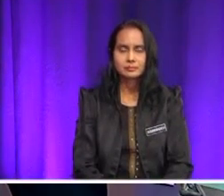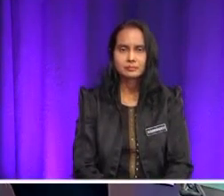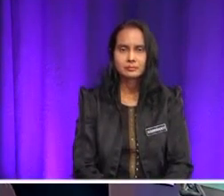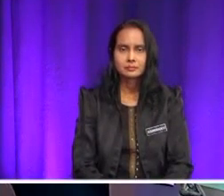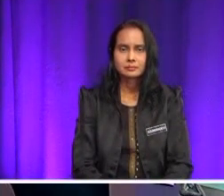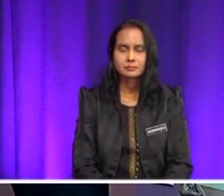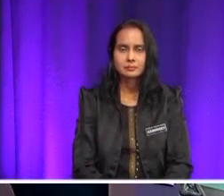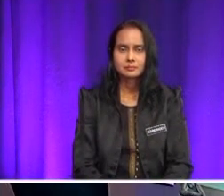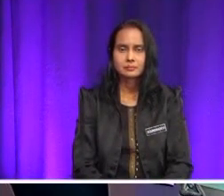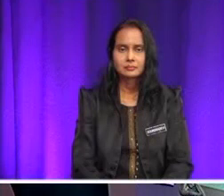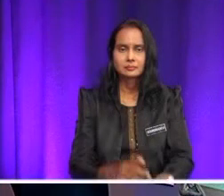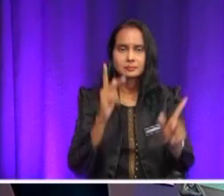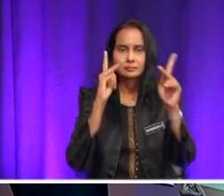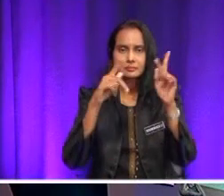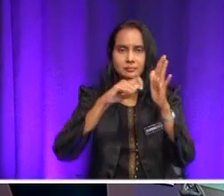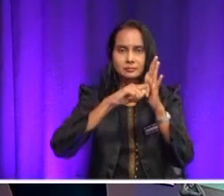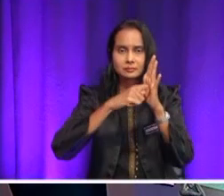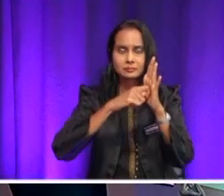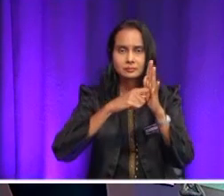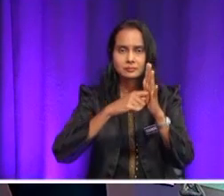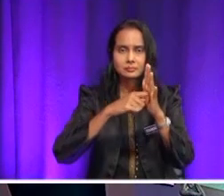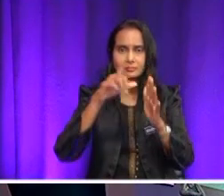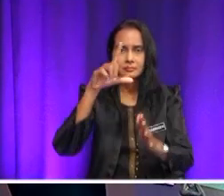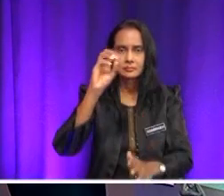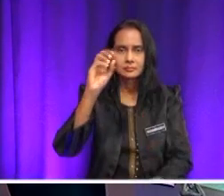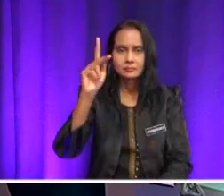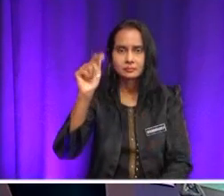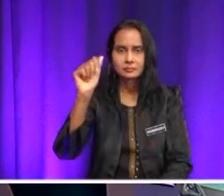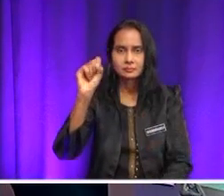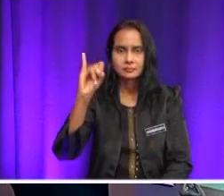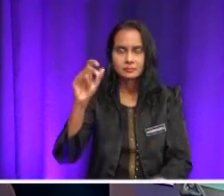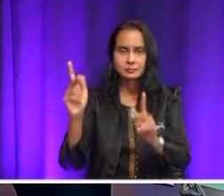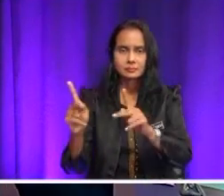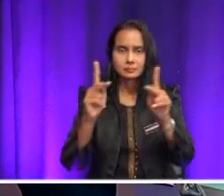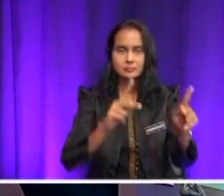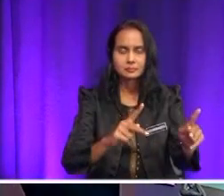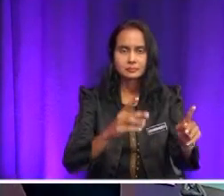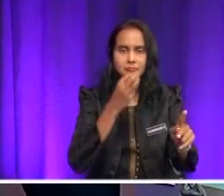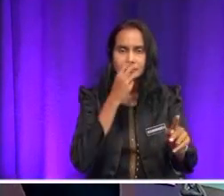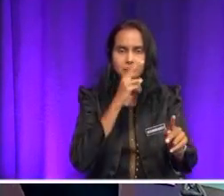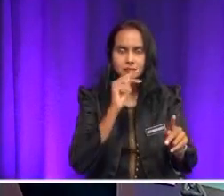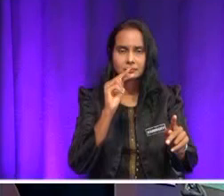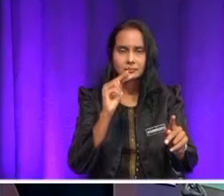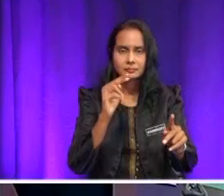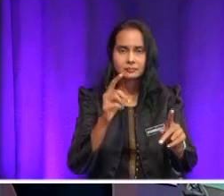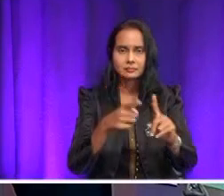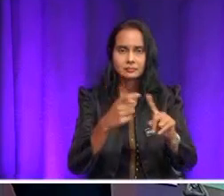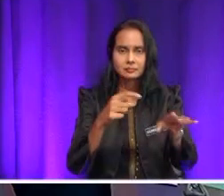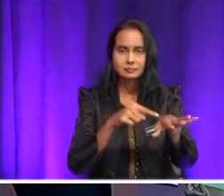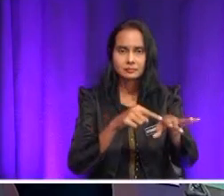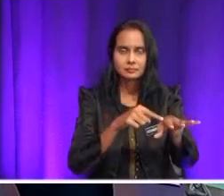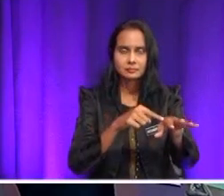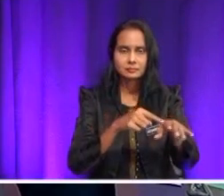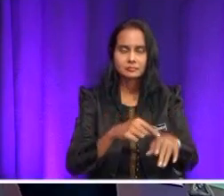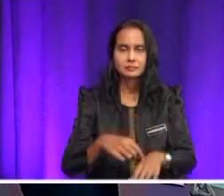keywordnya adalah lokasi Jadi lokasi Kita pindah makanan daripada daun kepada satu lokasi lain oke transpirasi adalah